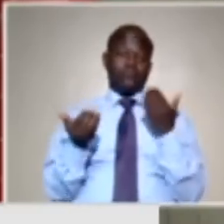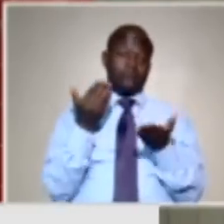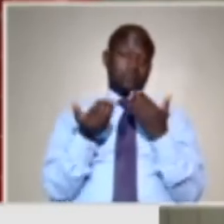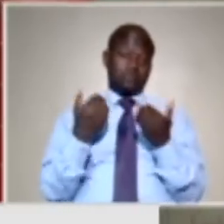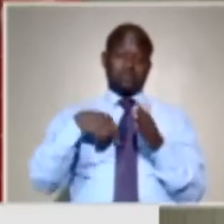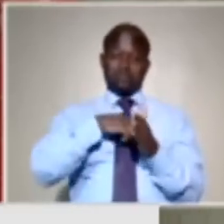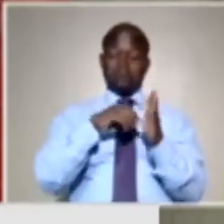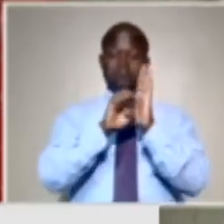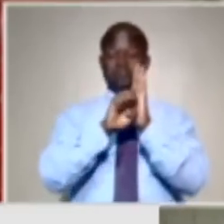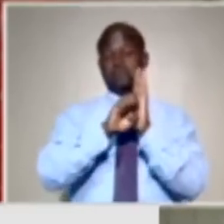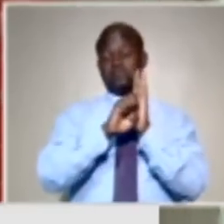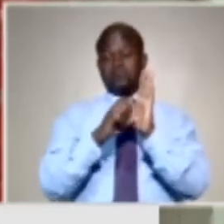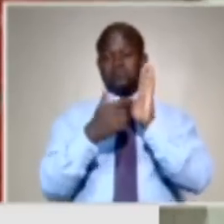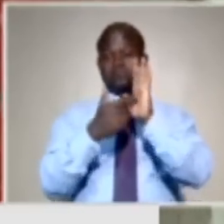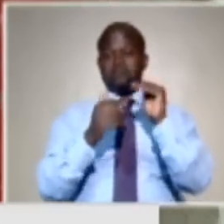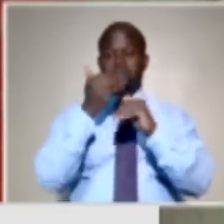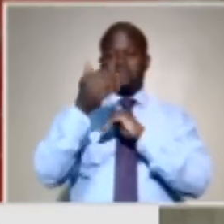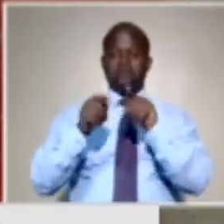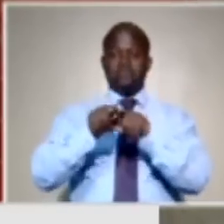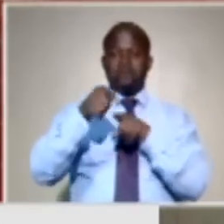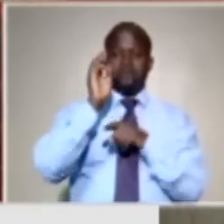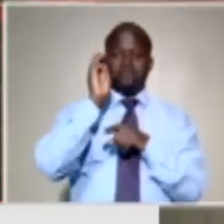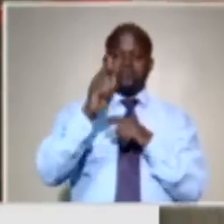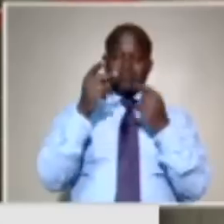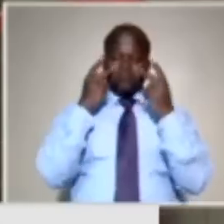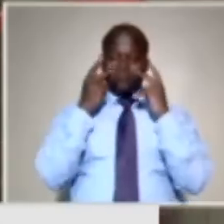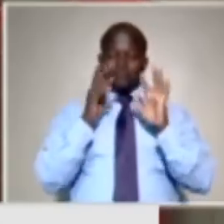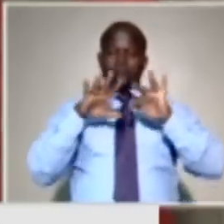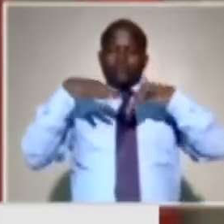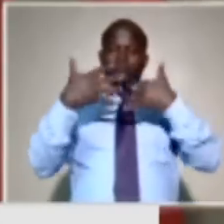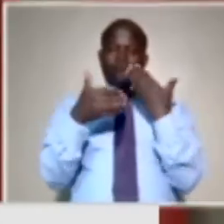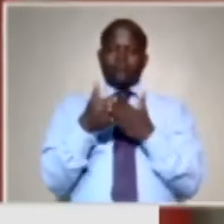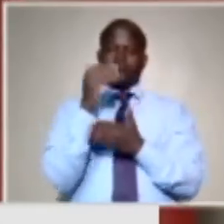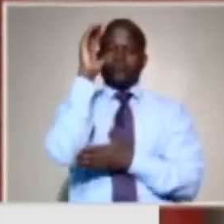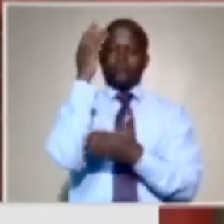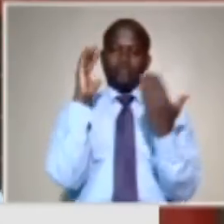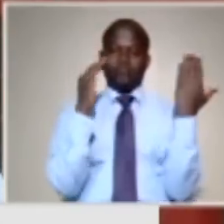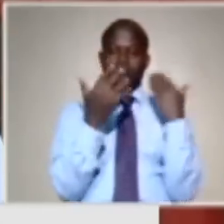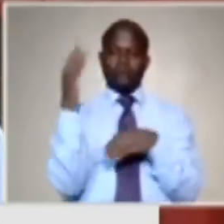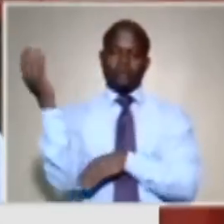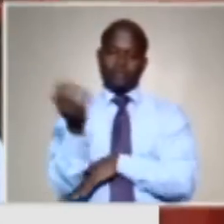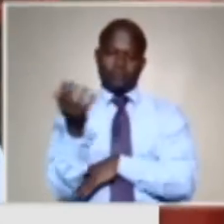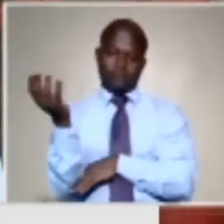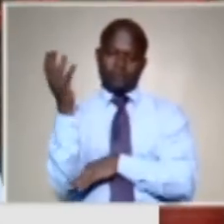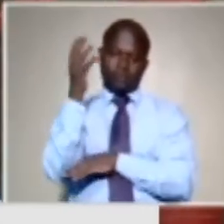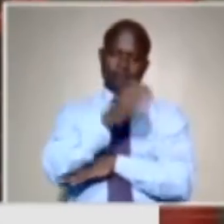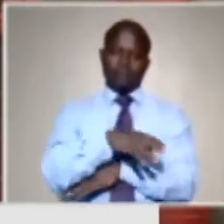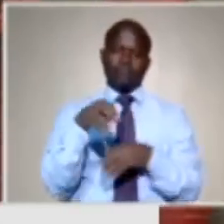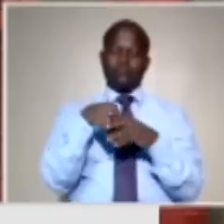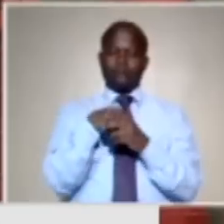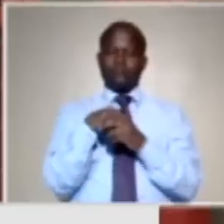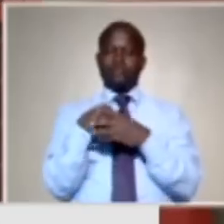urugero tuzaba tubaha. Hanyuma nabo bazaba babona uburyo ibiti byatemwaga ku misozi